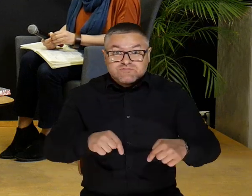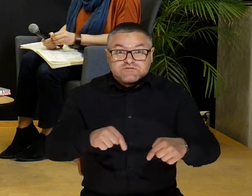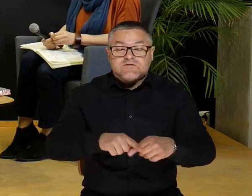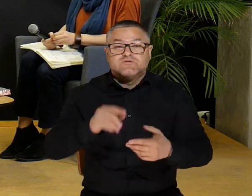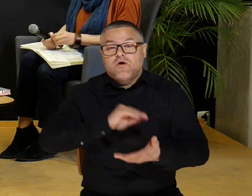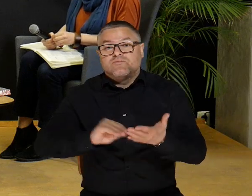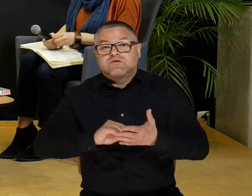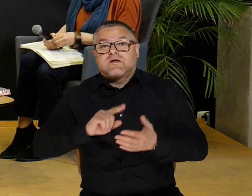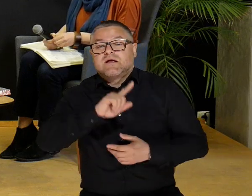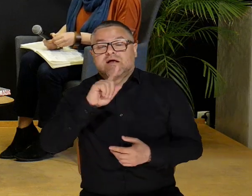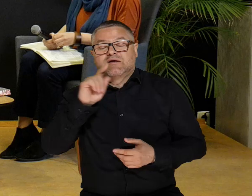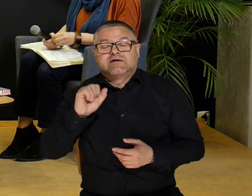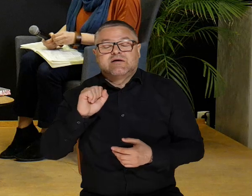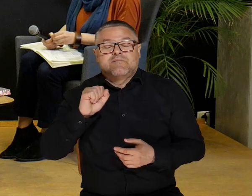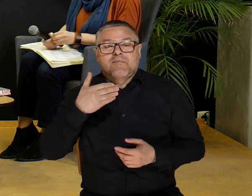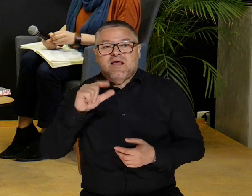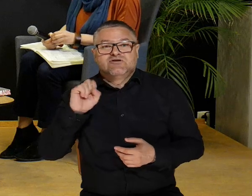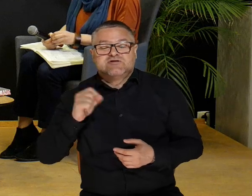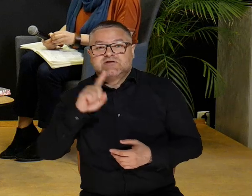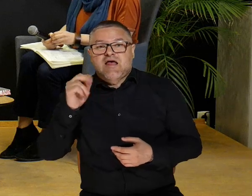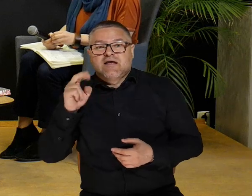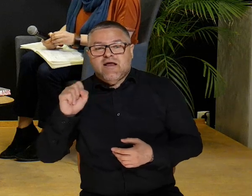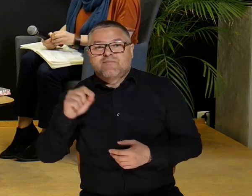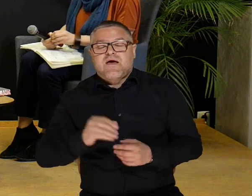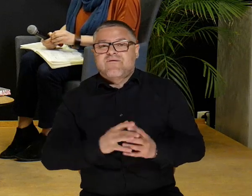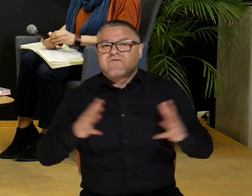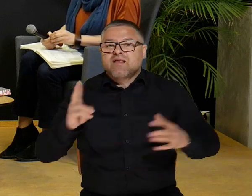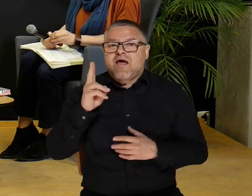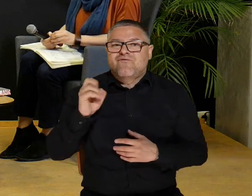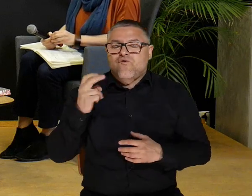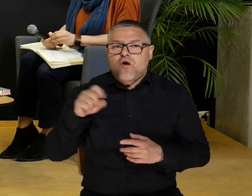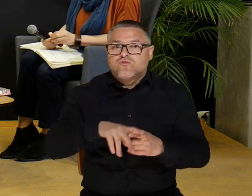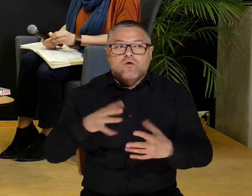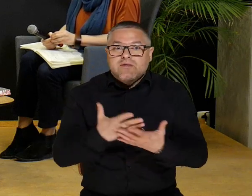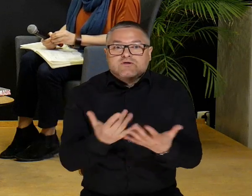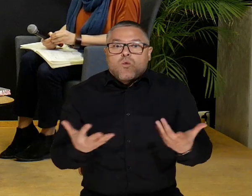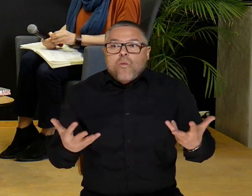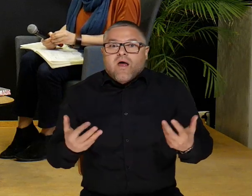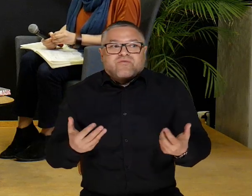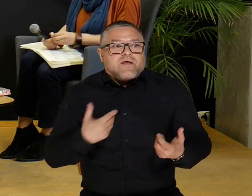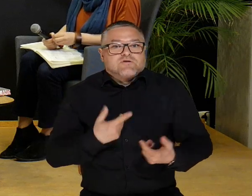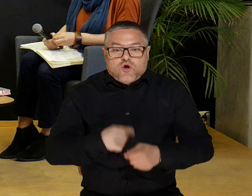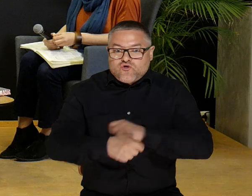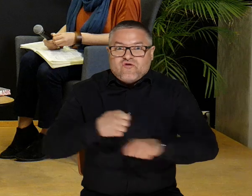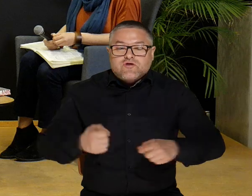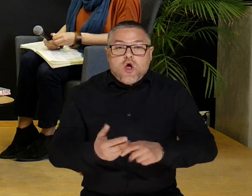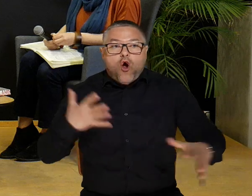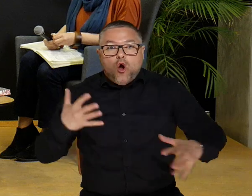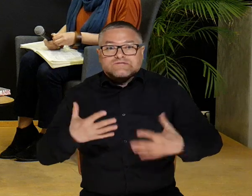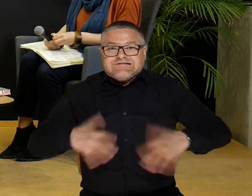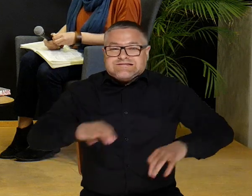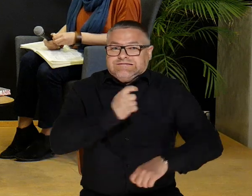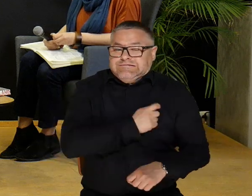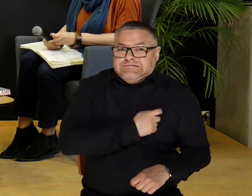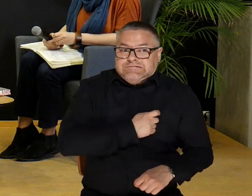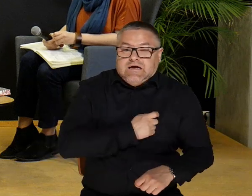Marcin Zaręba w Wielkiej Trwodze. Tak? No to nie jest łatwe wyjście z tej sytuacji stresu ostrego i to musiało w jakiś sposób